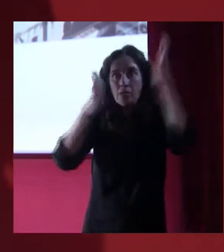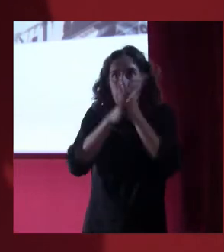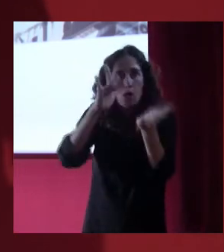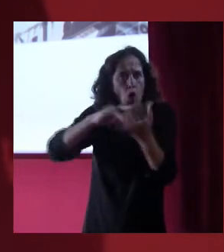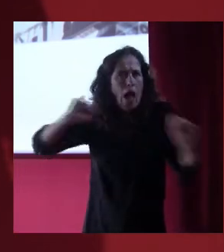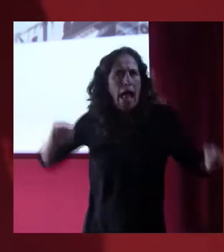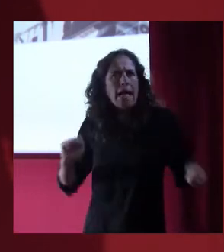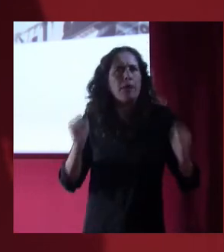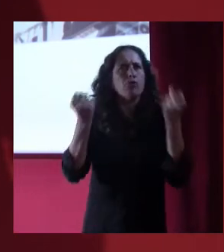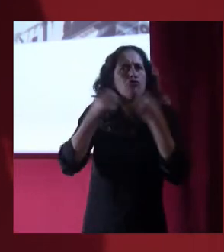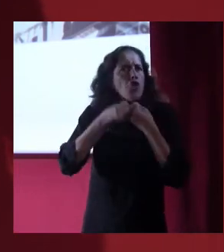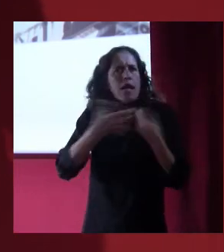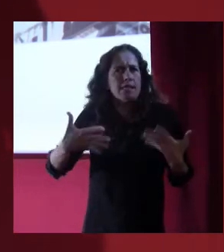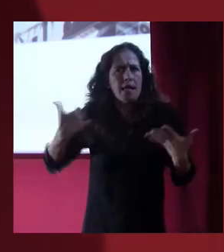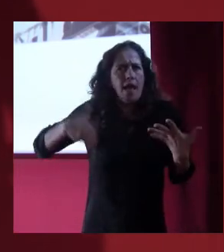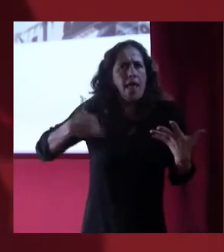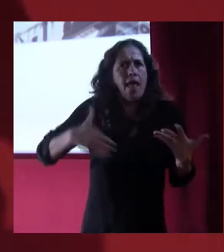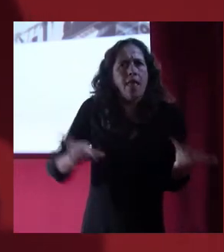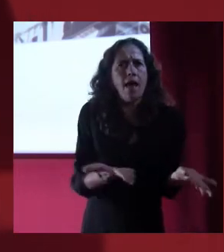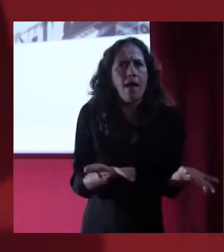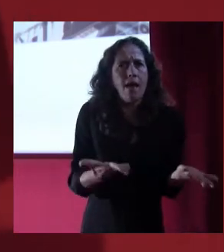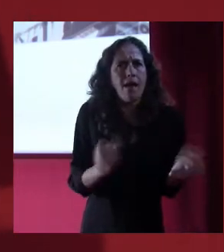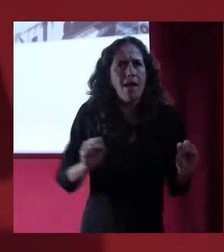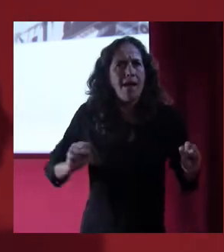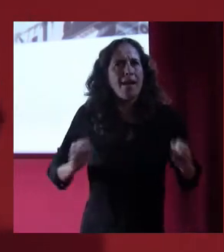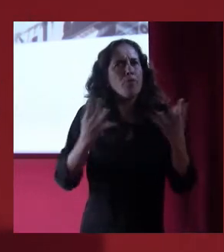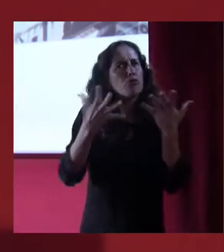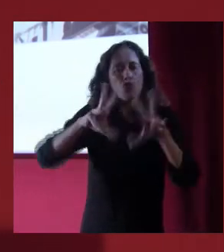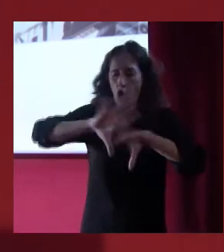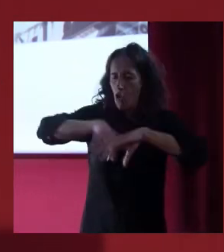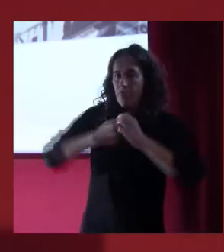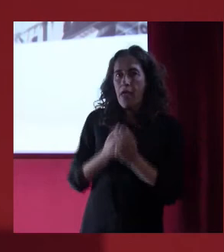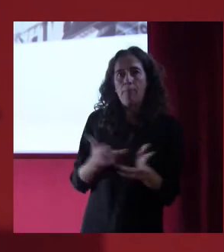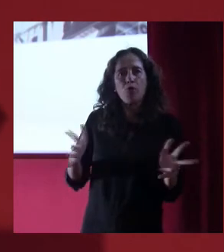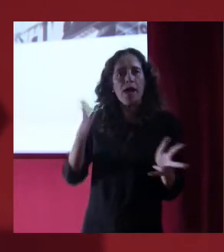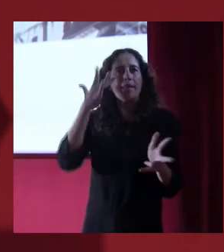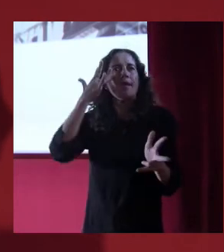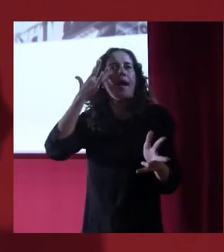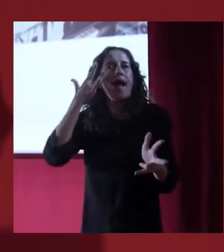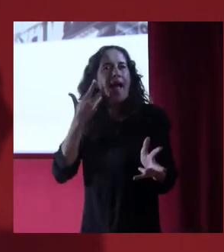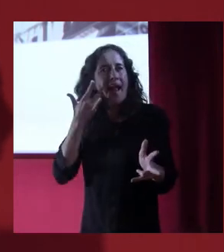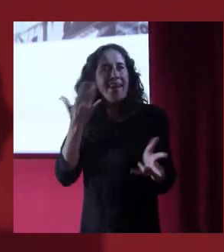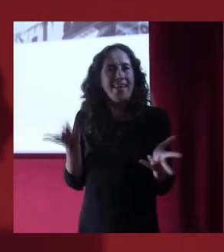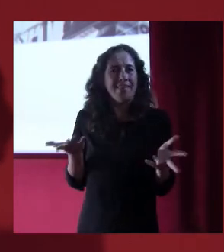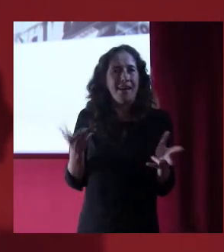revolució energètica. Una revolució democràtica, neta,